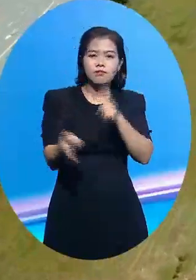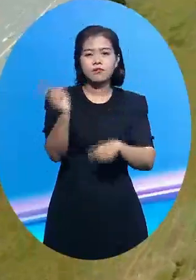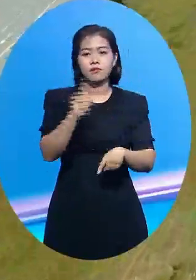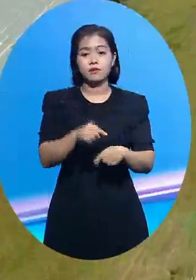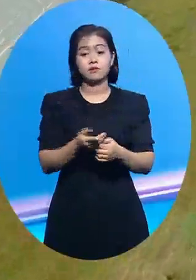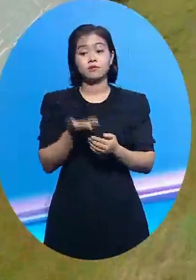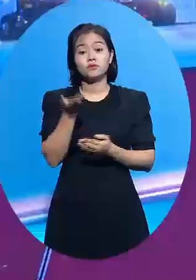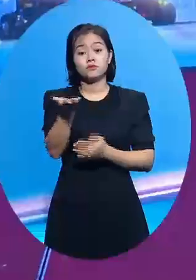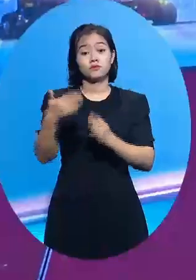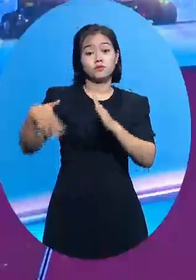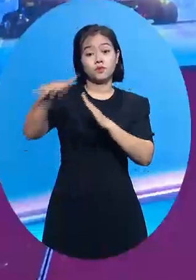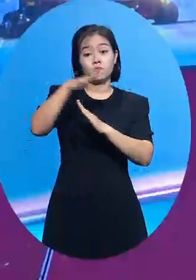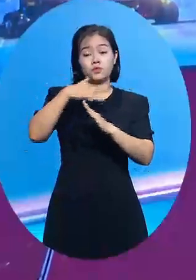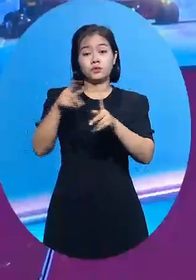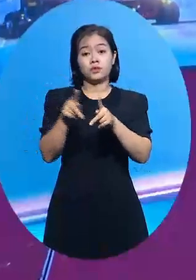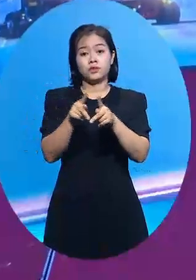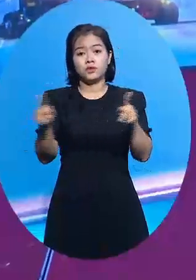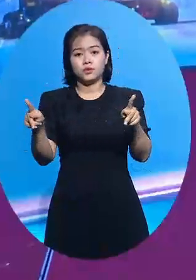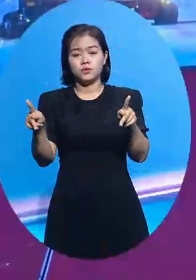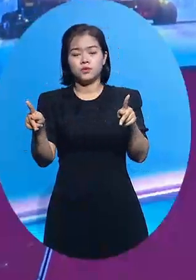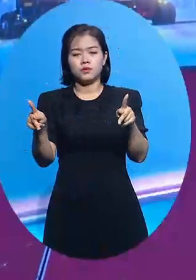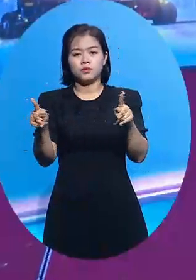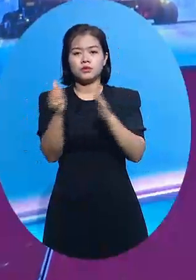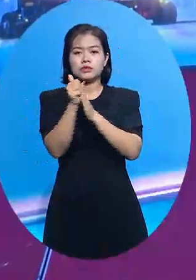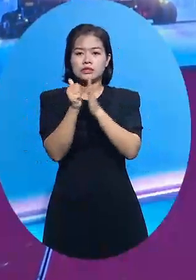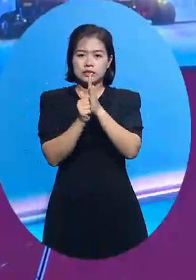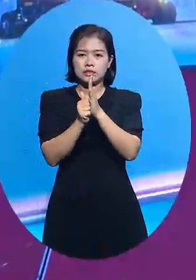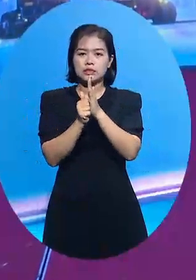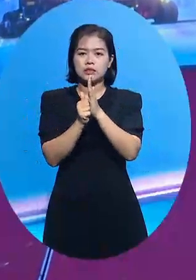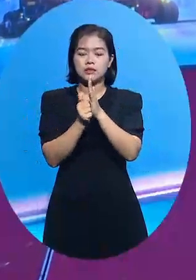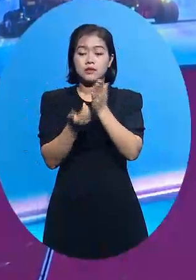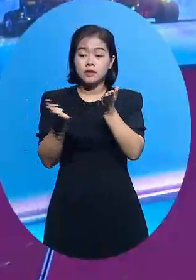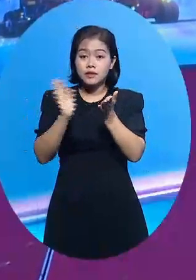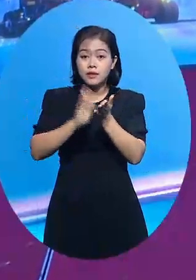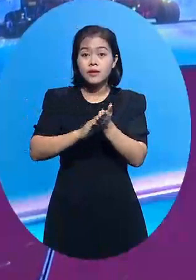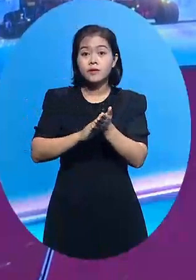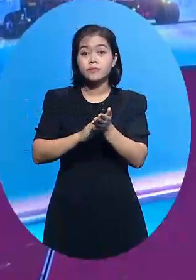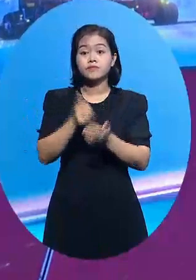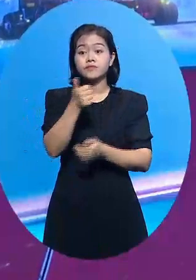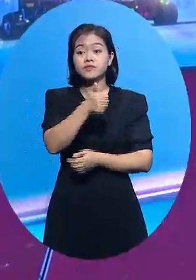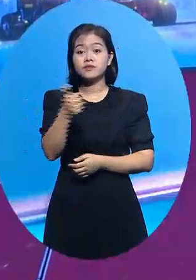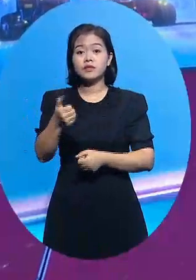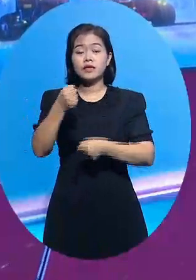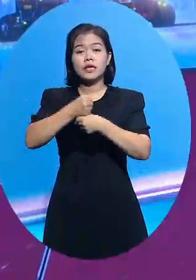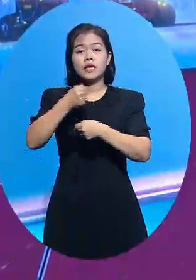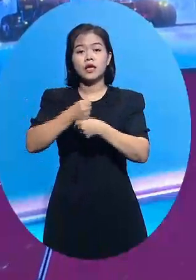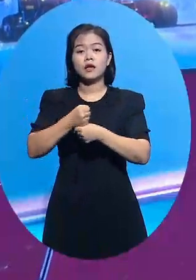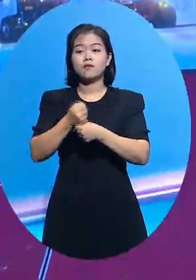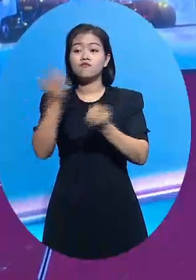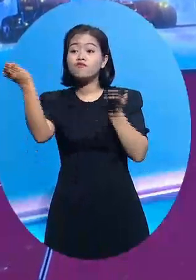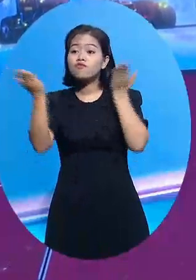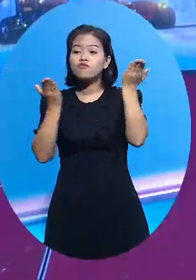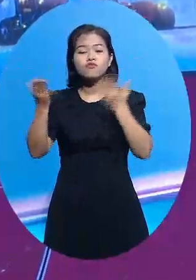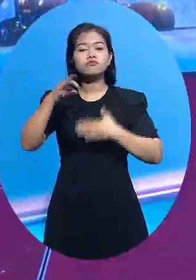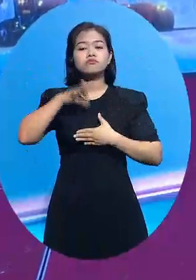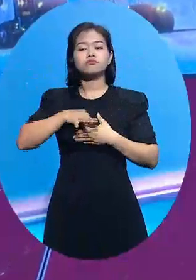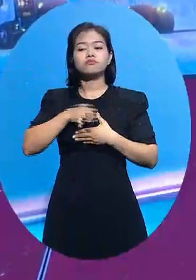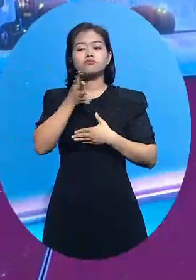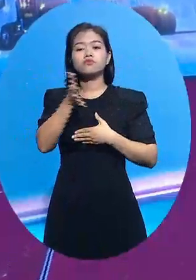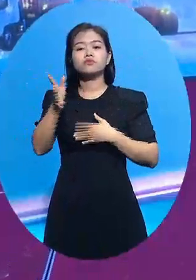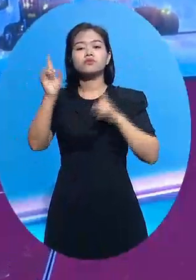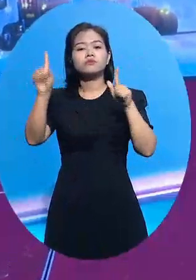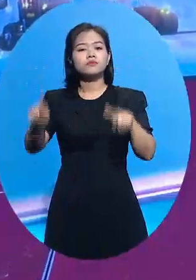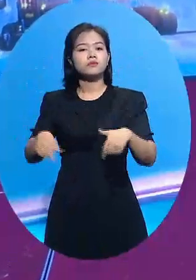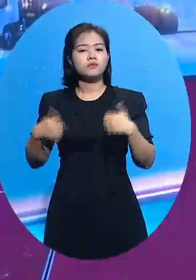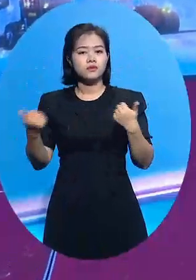doanh, thủ tục hành chính và cái thái độ phục vụ của công viên chức, tôi cho rằng nó còn giá trị hơn rất nhiều so với cái mức thuế